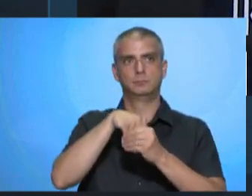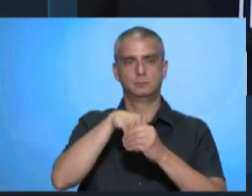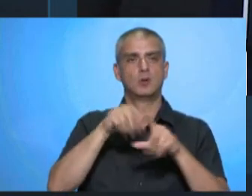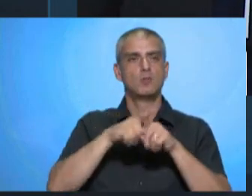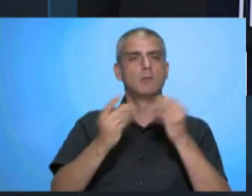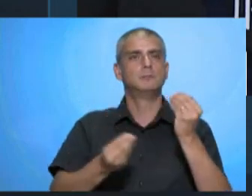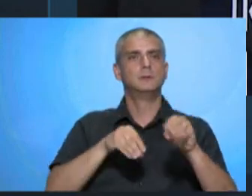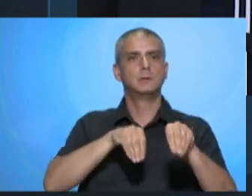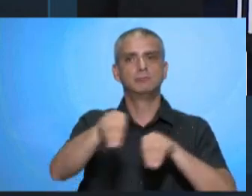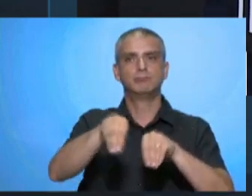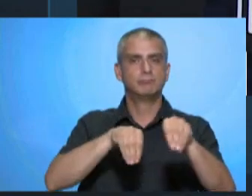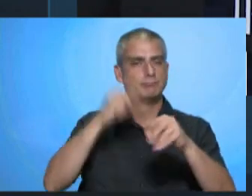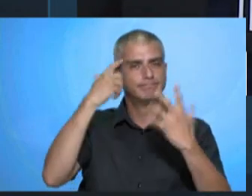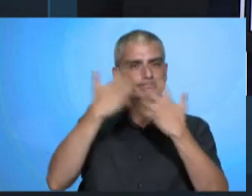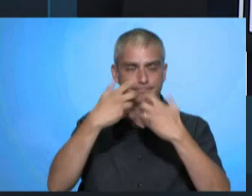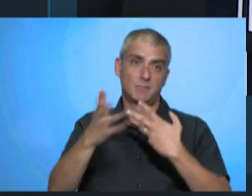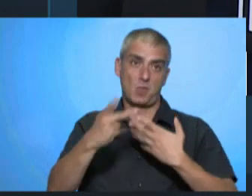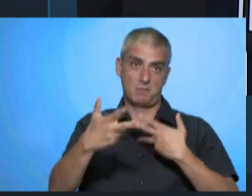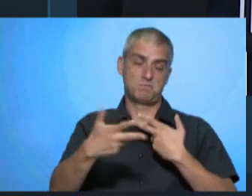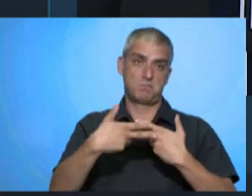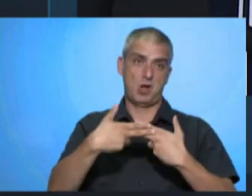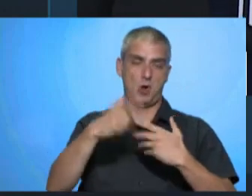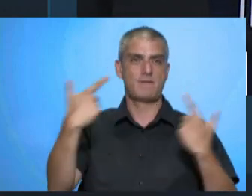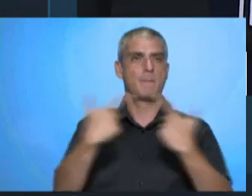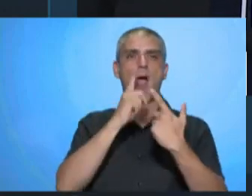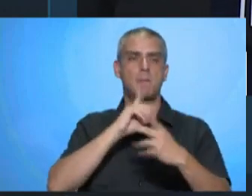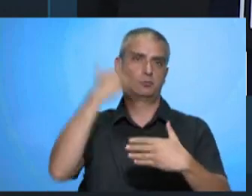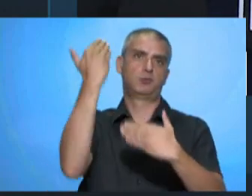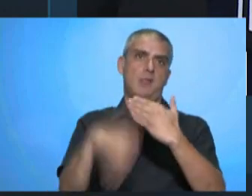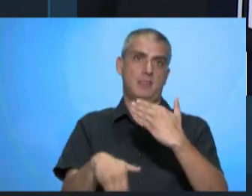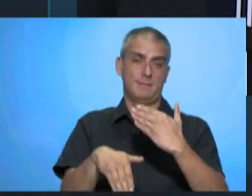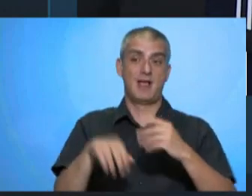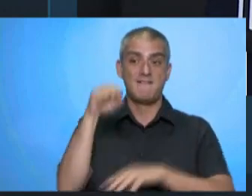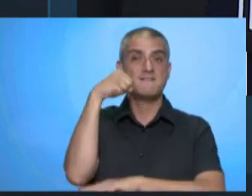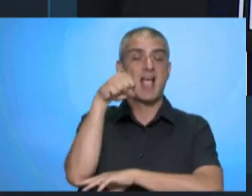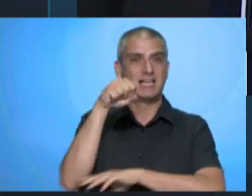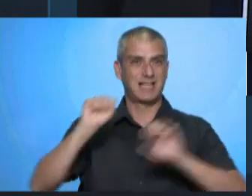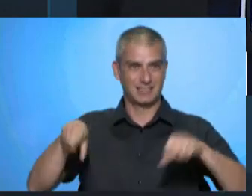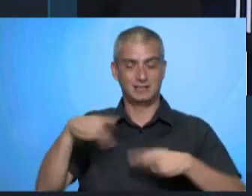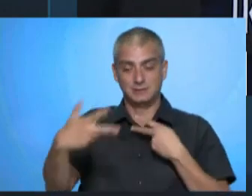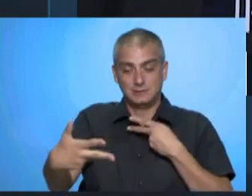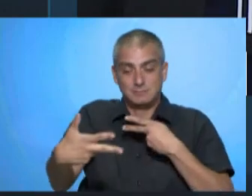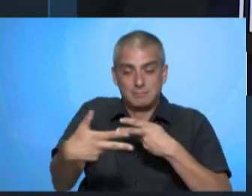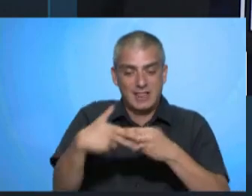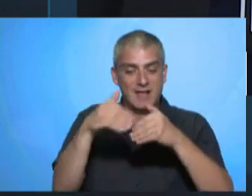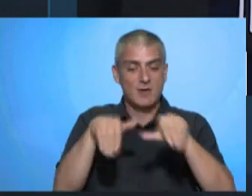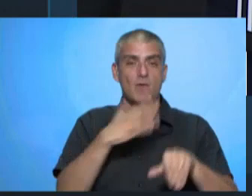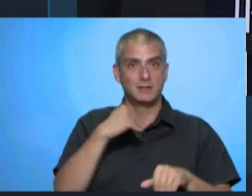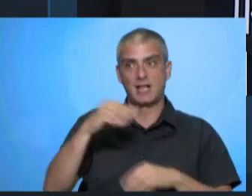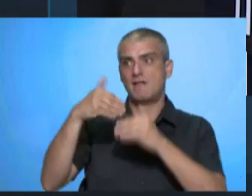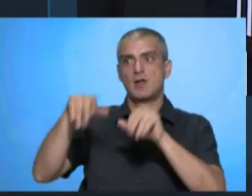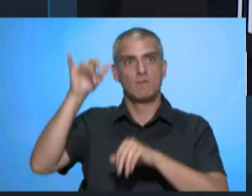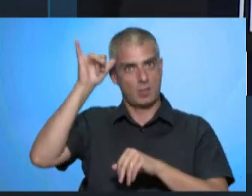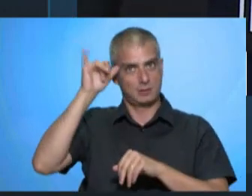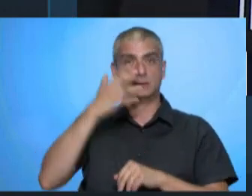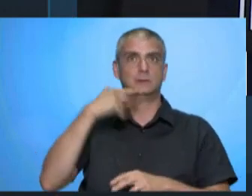השחמט הזה, כנראה אולי לקראת סיומה של המלחמה בסוריה, וכאשר אסד מתקדם אל הגבול הישראלי ואל הגבול הירדני, דבר שמטריד